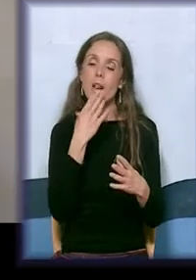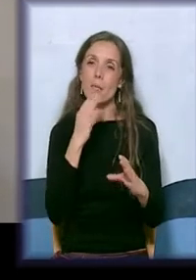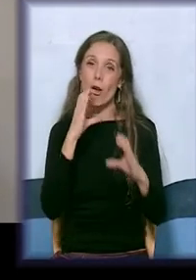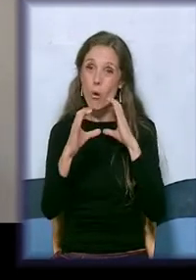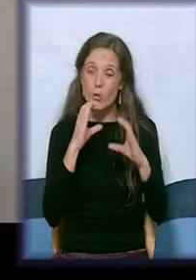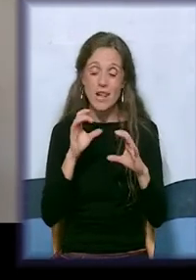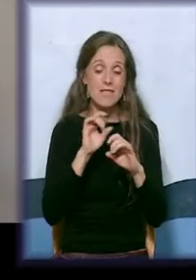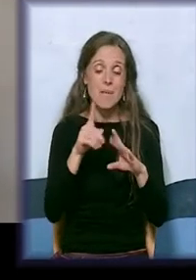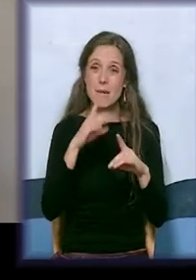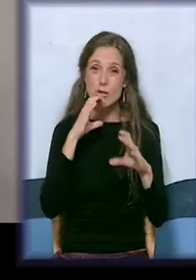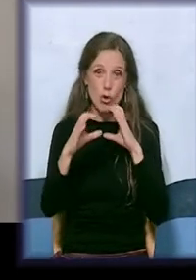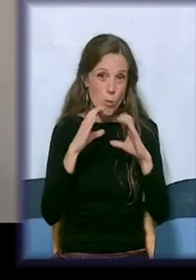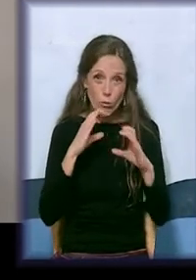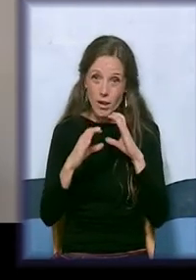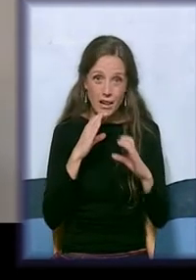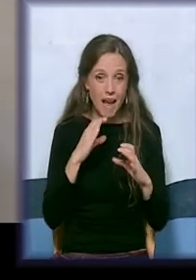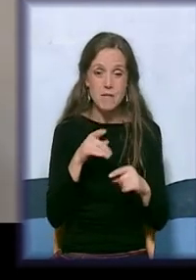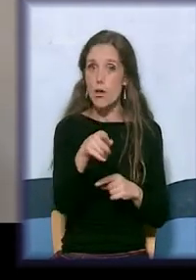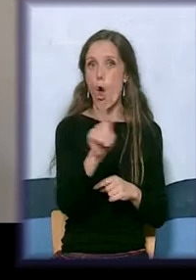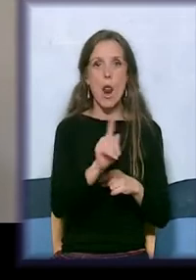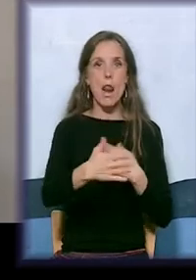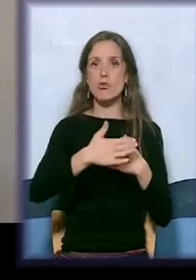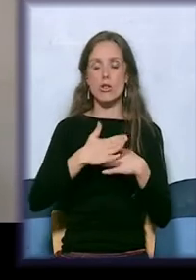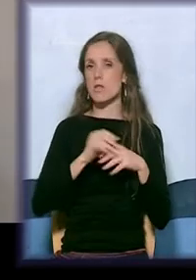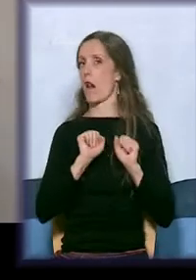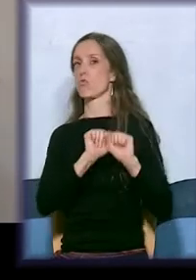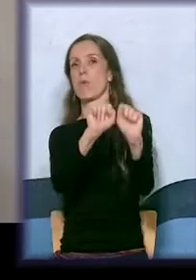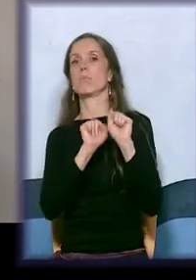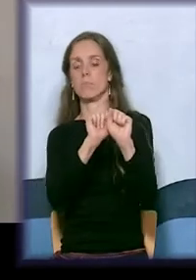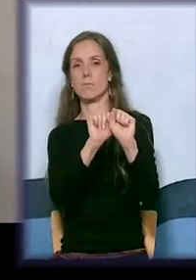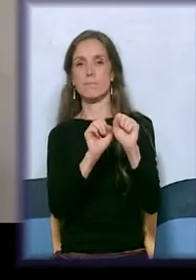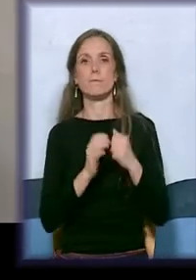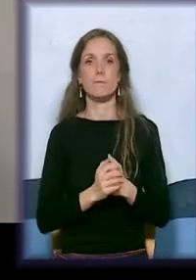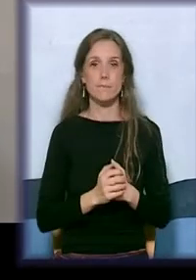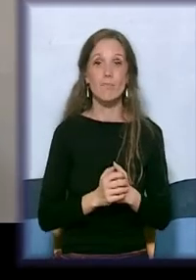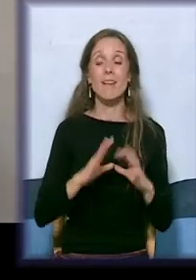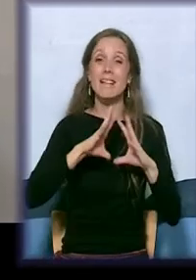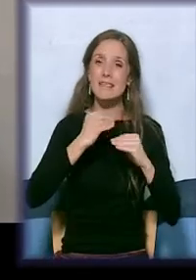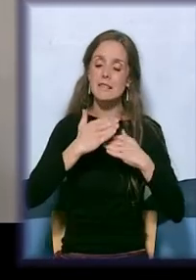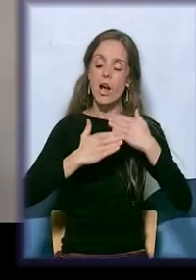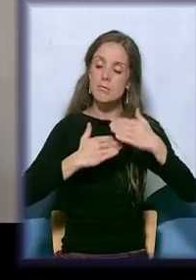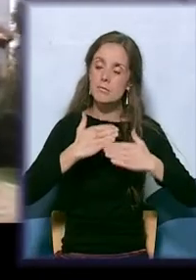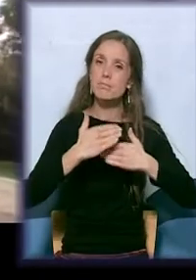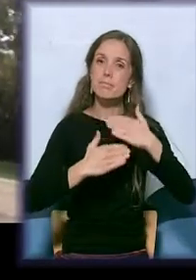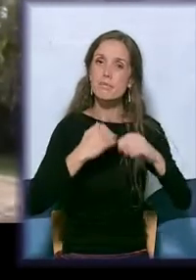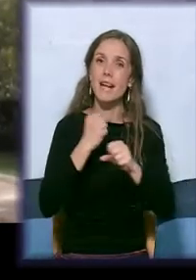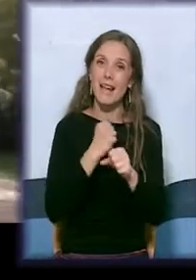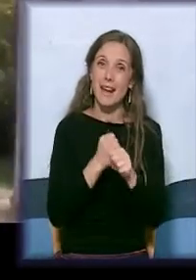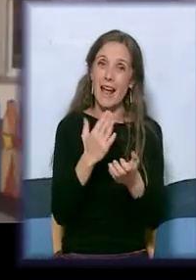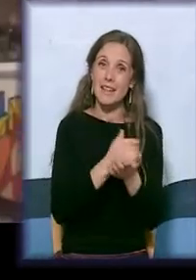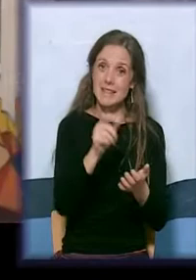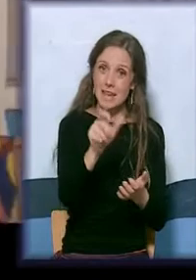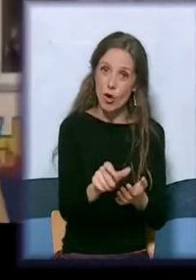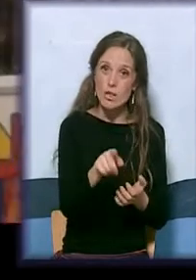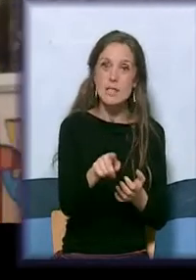toga ono ne želi ili neće da sarađuje sa vama. I ceo taj postupak rada sa korisnikom nekad ume da bude